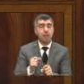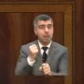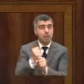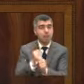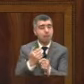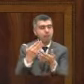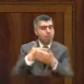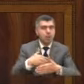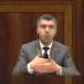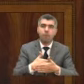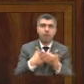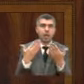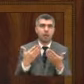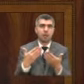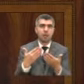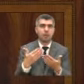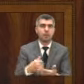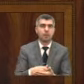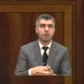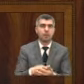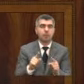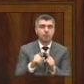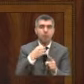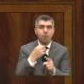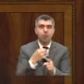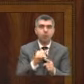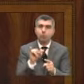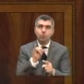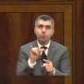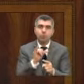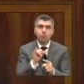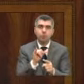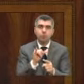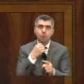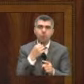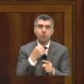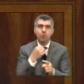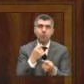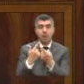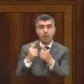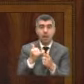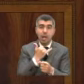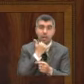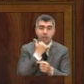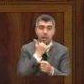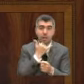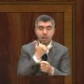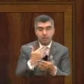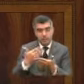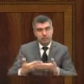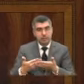نهار. اعطوني النقط بالضبط اللي درنا فيهم شي غلط نصحوه من